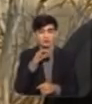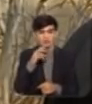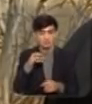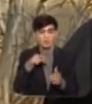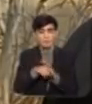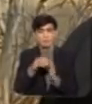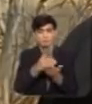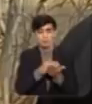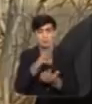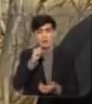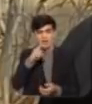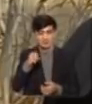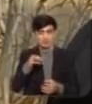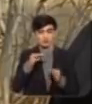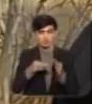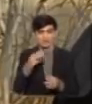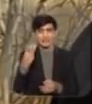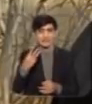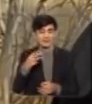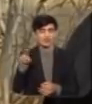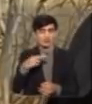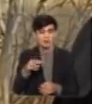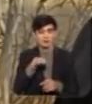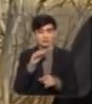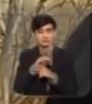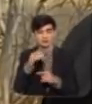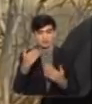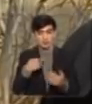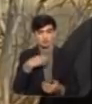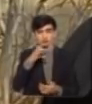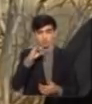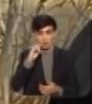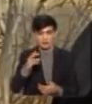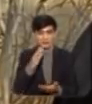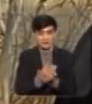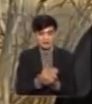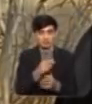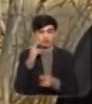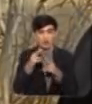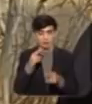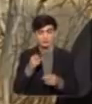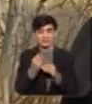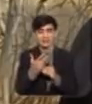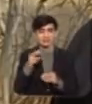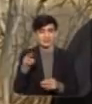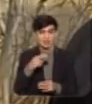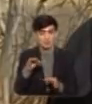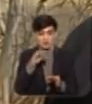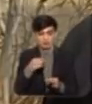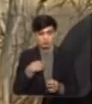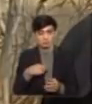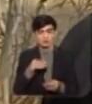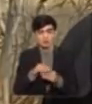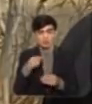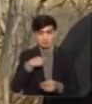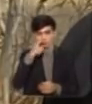в базу судебный кабинет 3 декабря. Соответственно, у меня есть срок для подачи жалобы на него 13 декабря. По непонятным